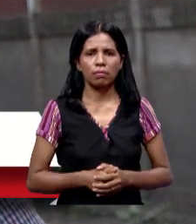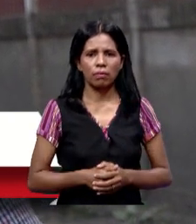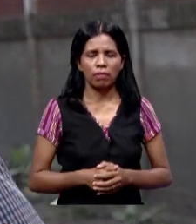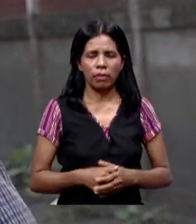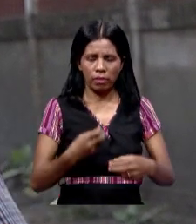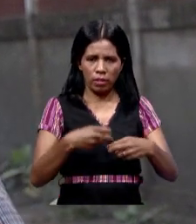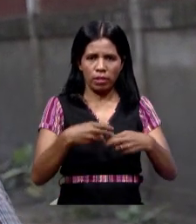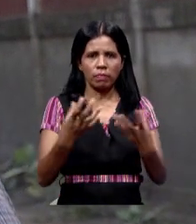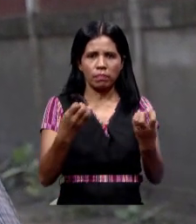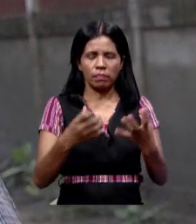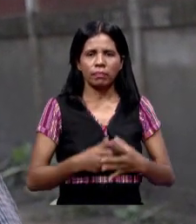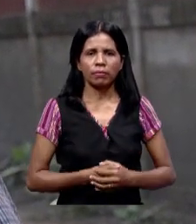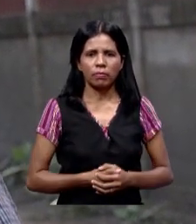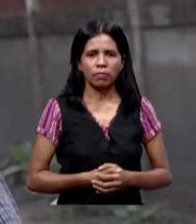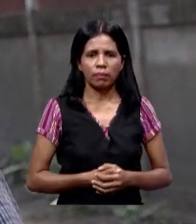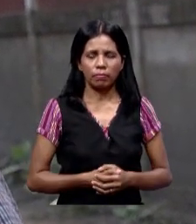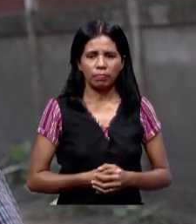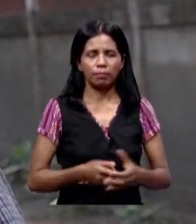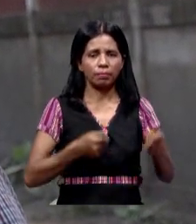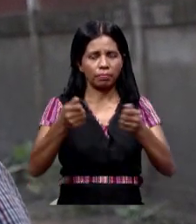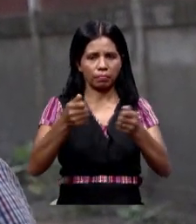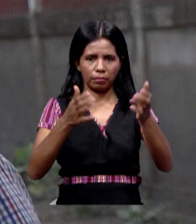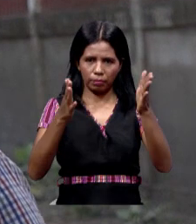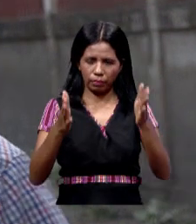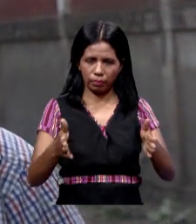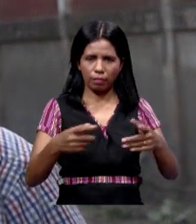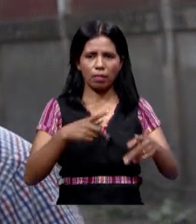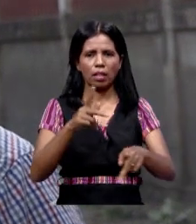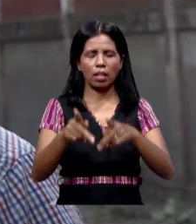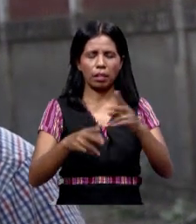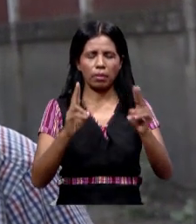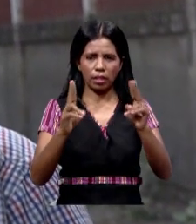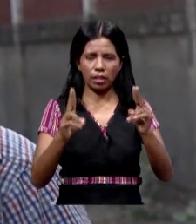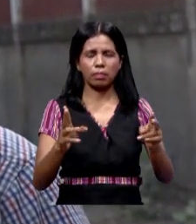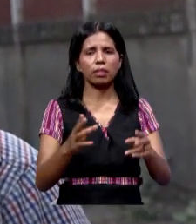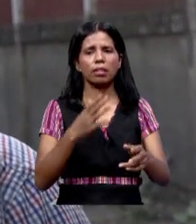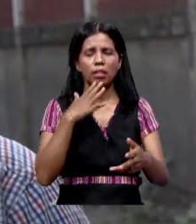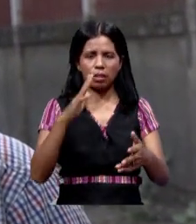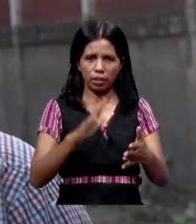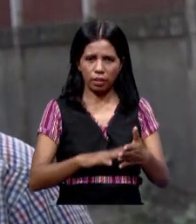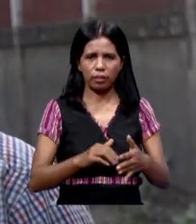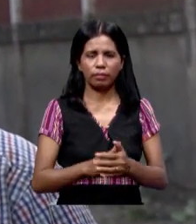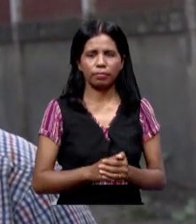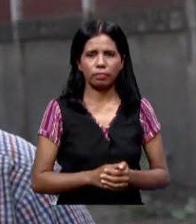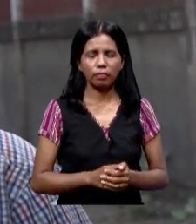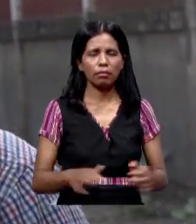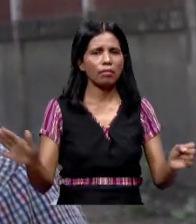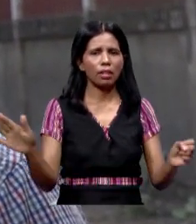bahasa. Protor sira ba mai saya ba mai emolten cuma tadi ade bes. Trangkado ho.